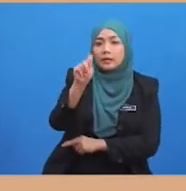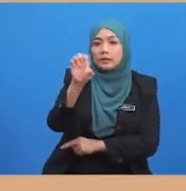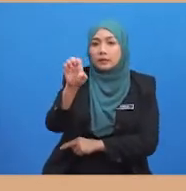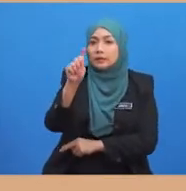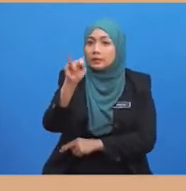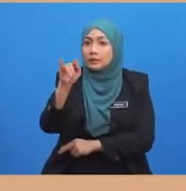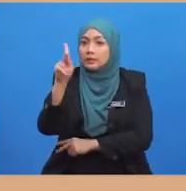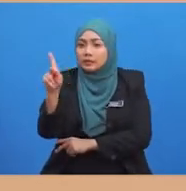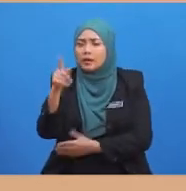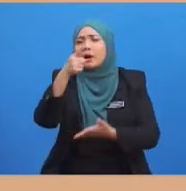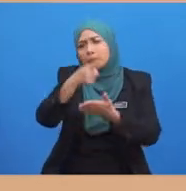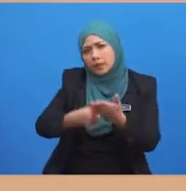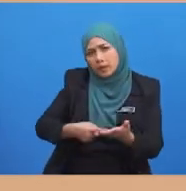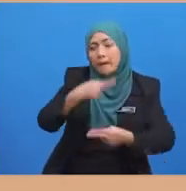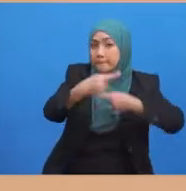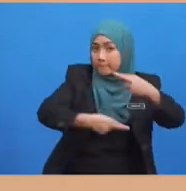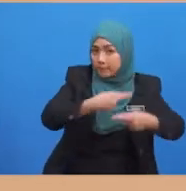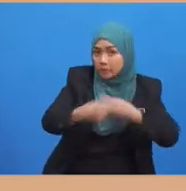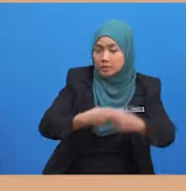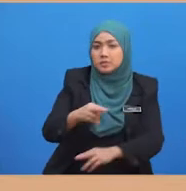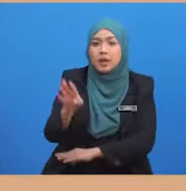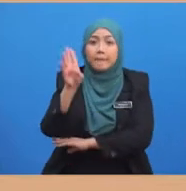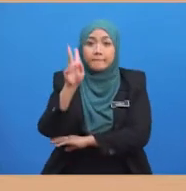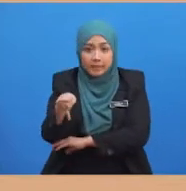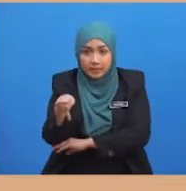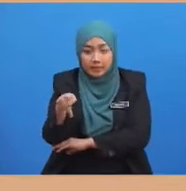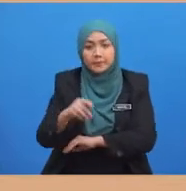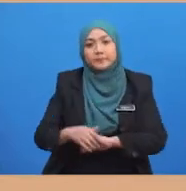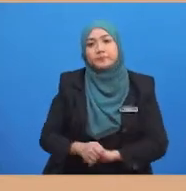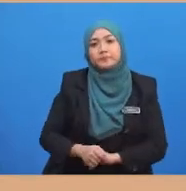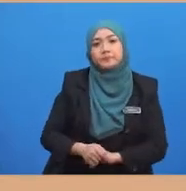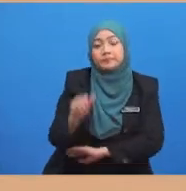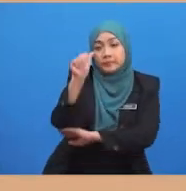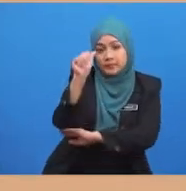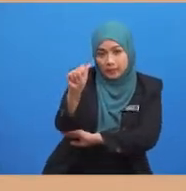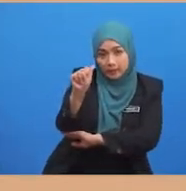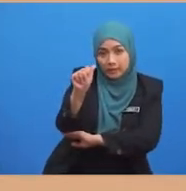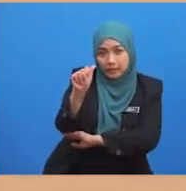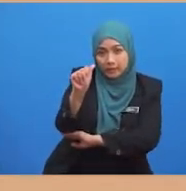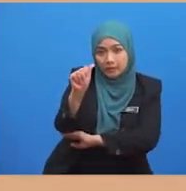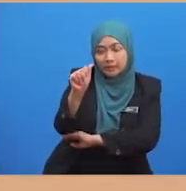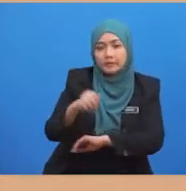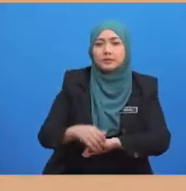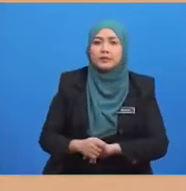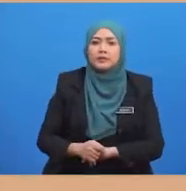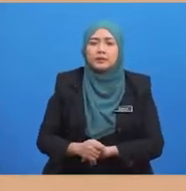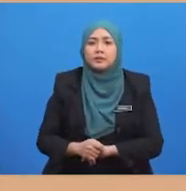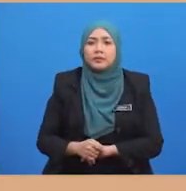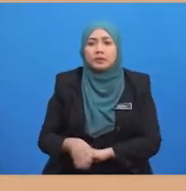proses P? A. Pemvulkanan, B.